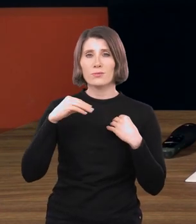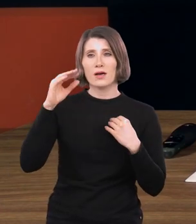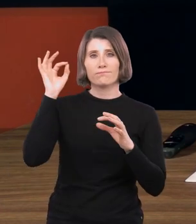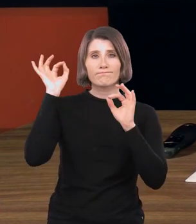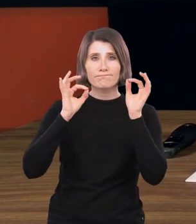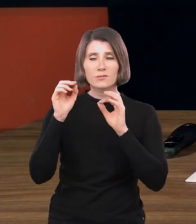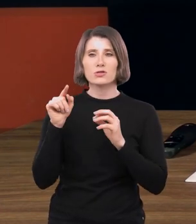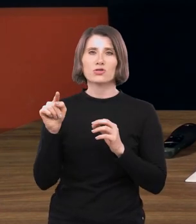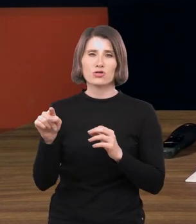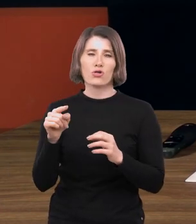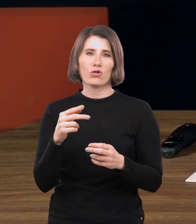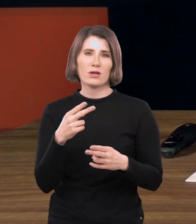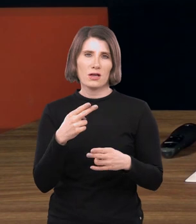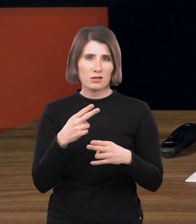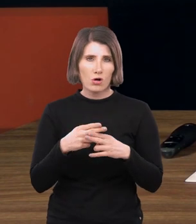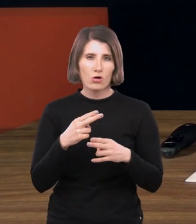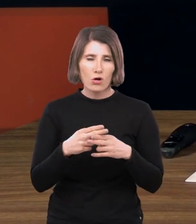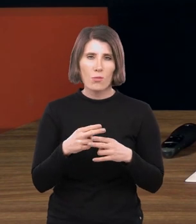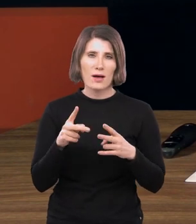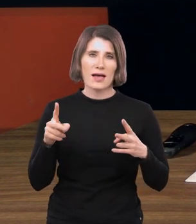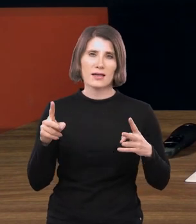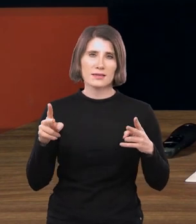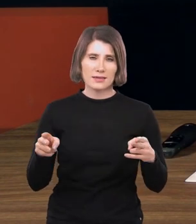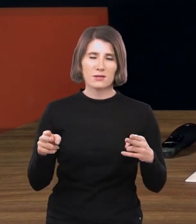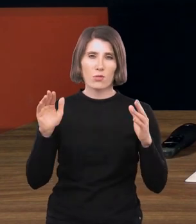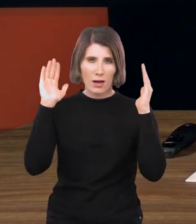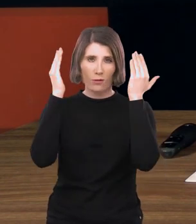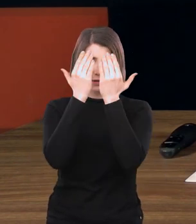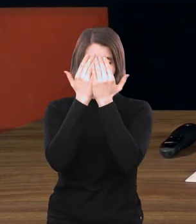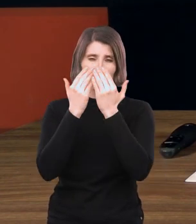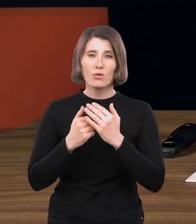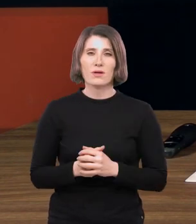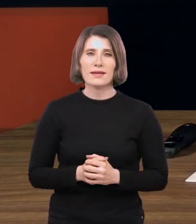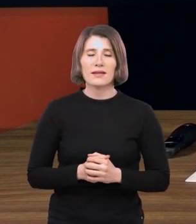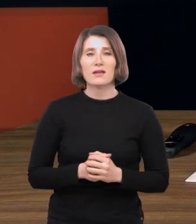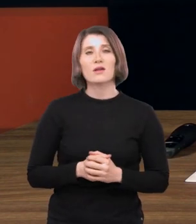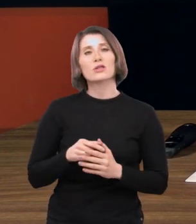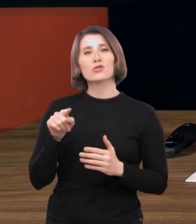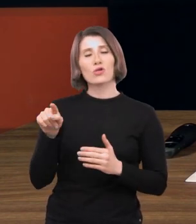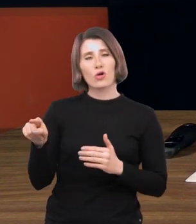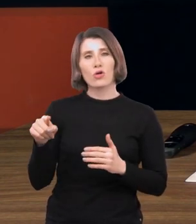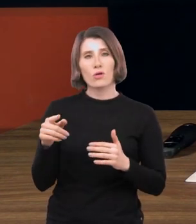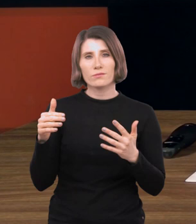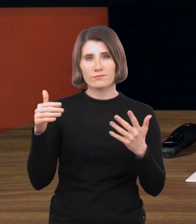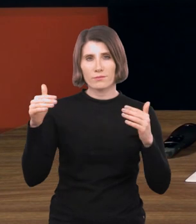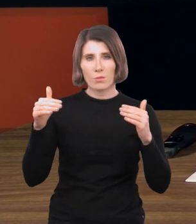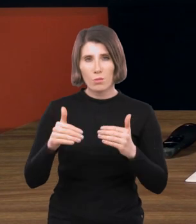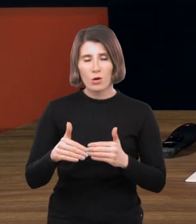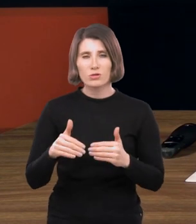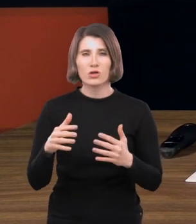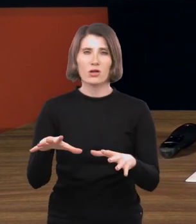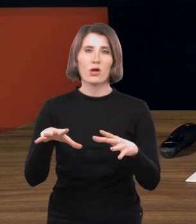uzyskaniu orzeczenia o tym, że posiada zaburzenia ze spektrum autyzmu, może liczyć